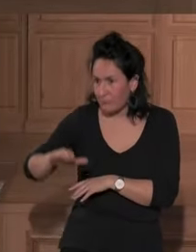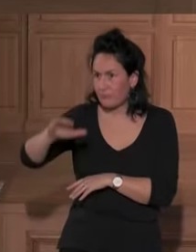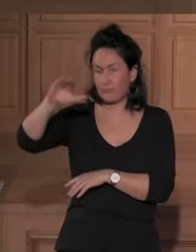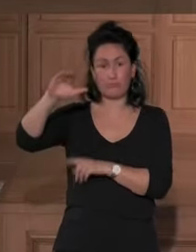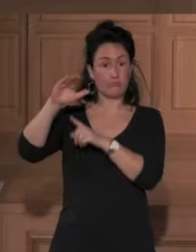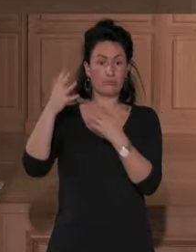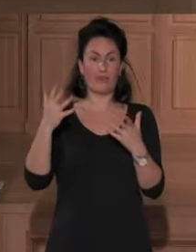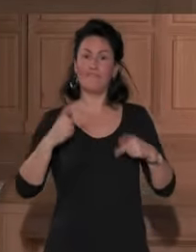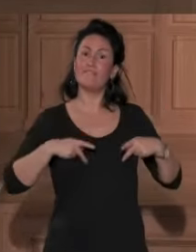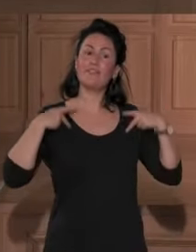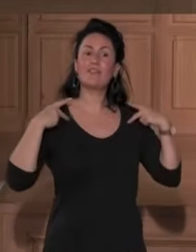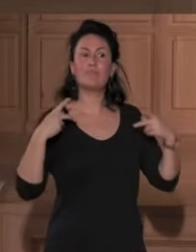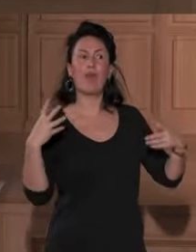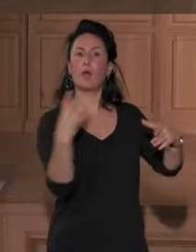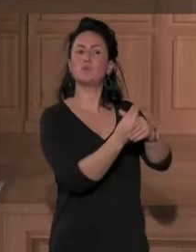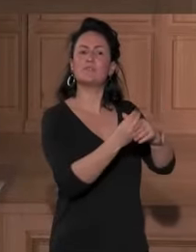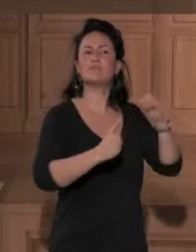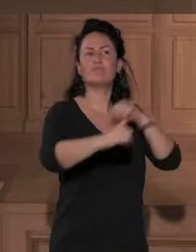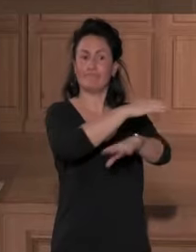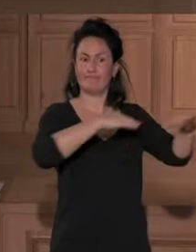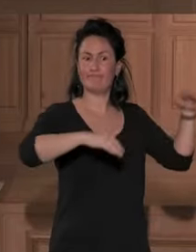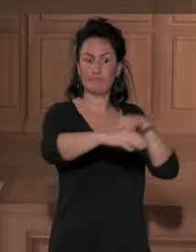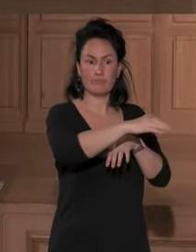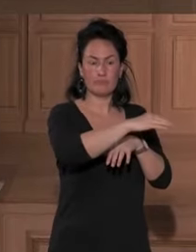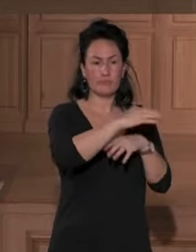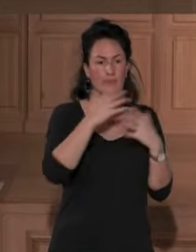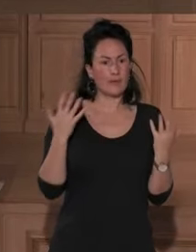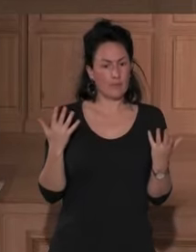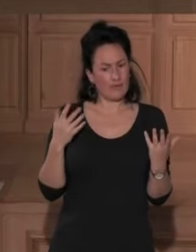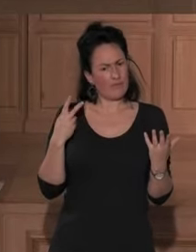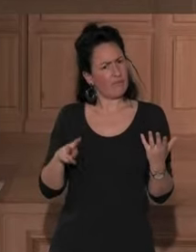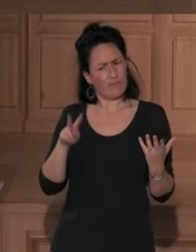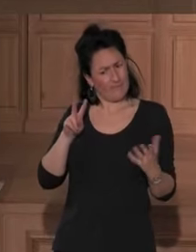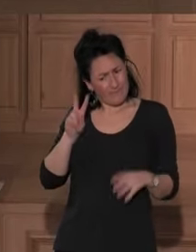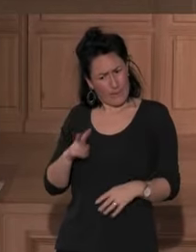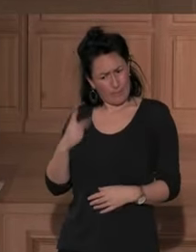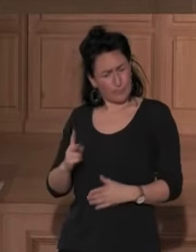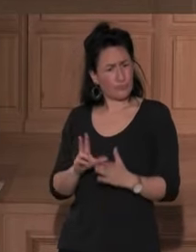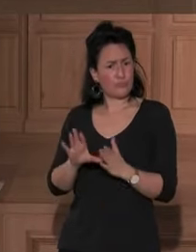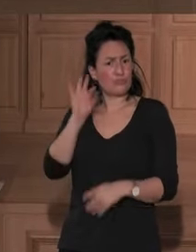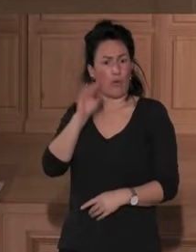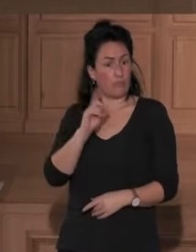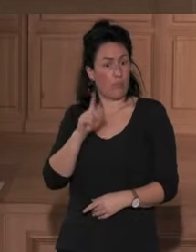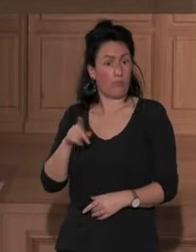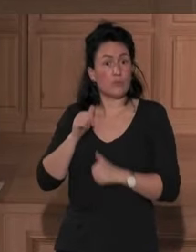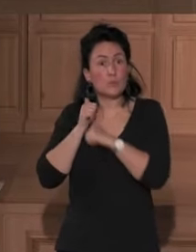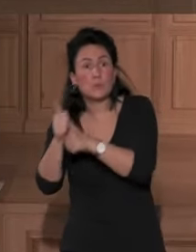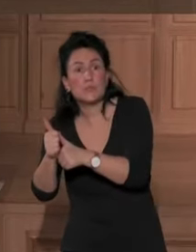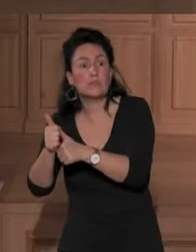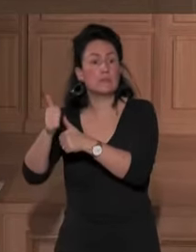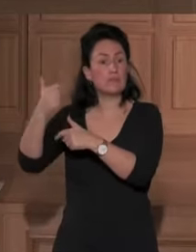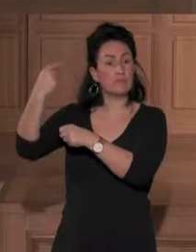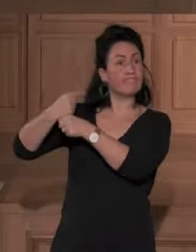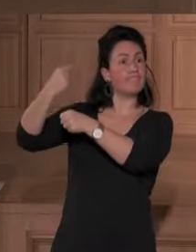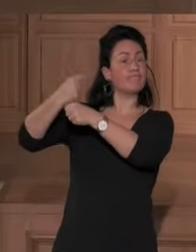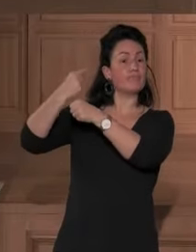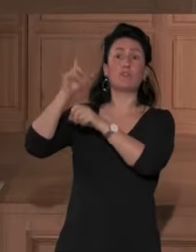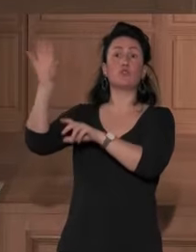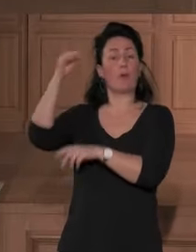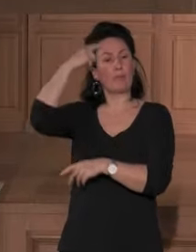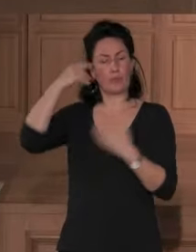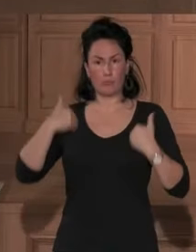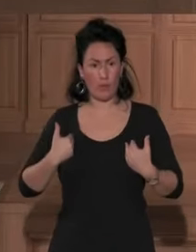fait, leur vie, c'est les choix des autres. Mais la question, c'est est-ce qu'on fait les bons choix pour chacun ? Aujourd'hui, oui, parce que c'est eux qui les font. On leur